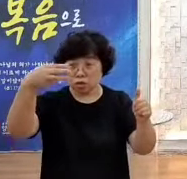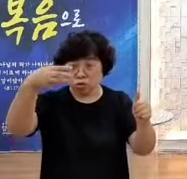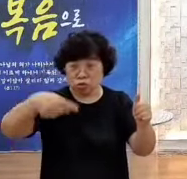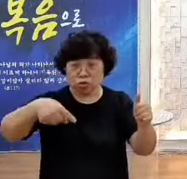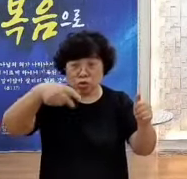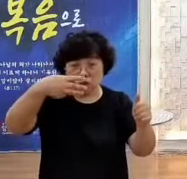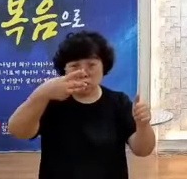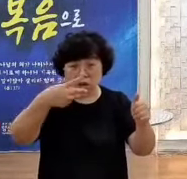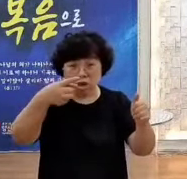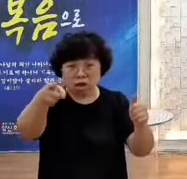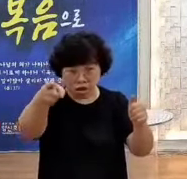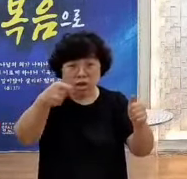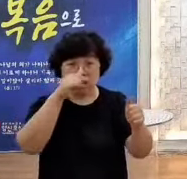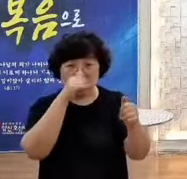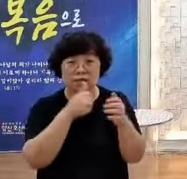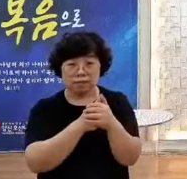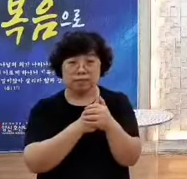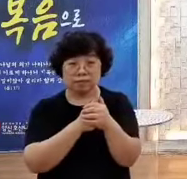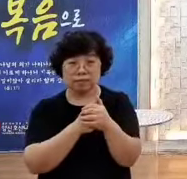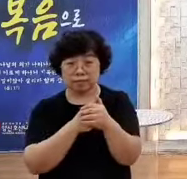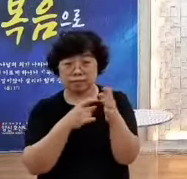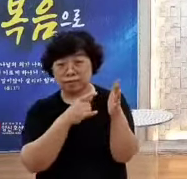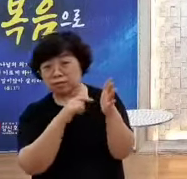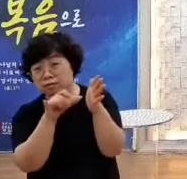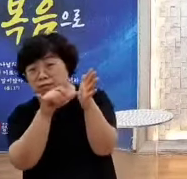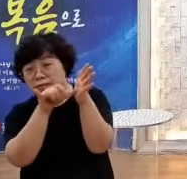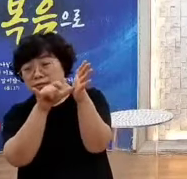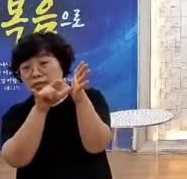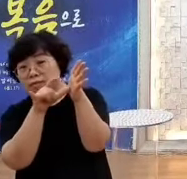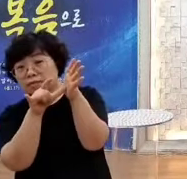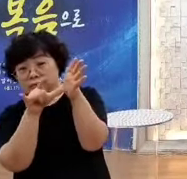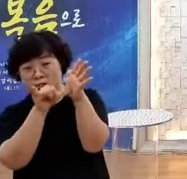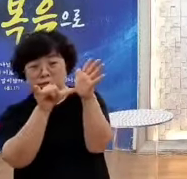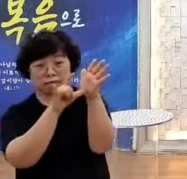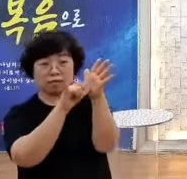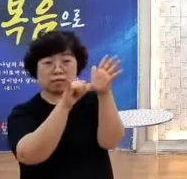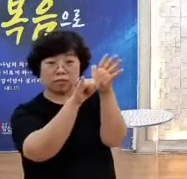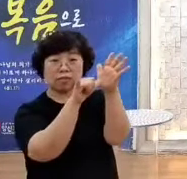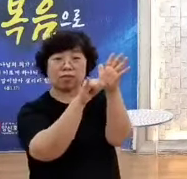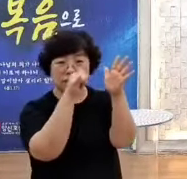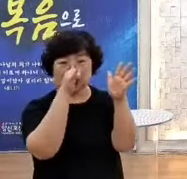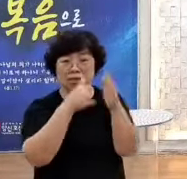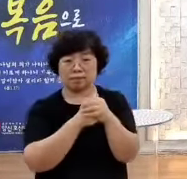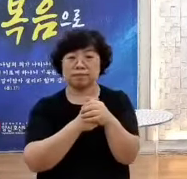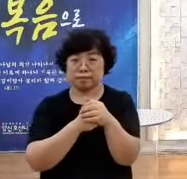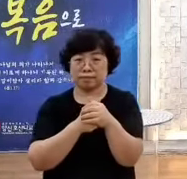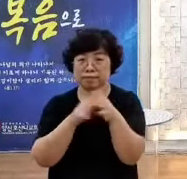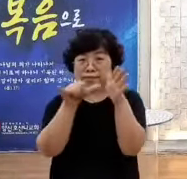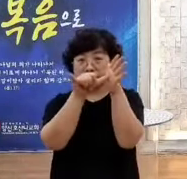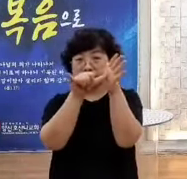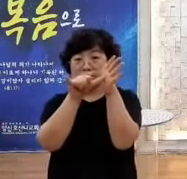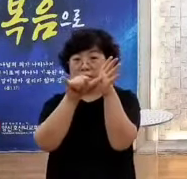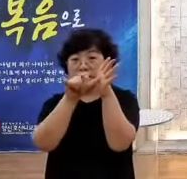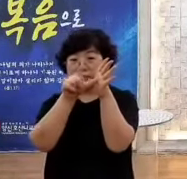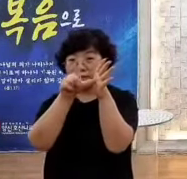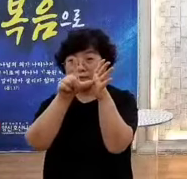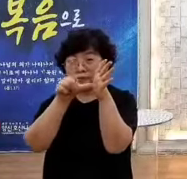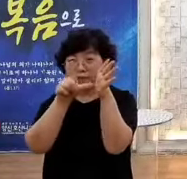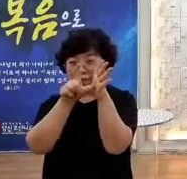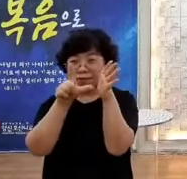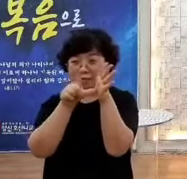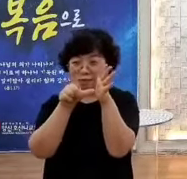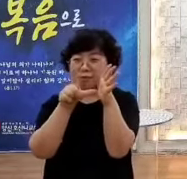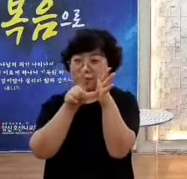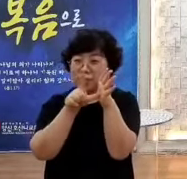프랑스의 칼빈이라고 해요. 그리고 스위스의 쯔빙글리. 이런 사람들이 종교개혁자들입니다. 이런 사람들에